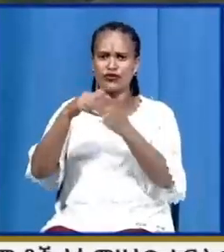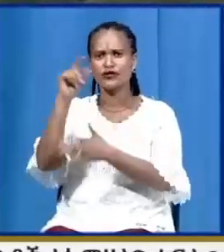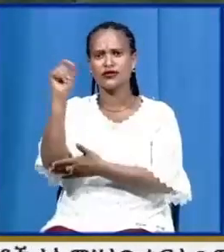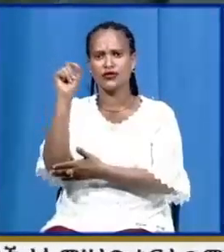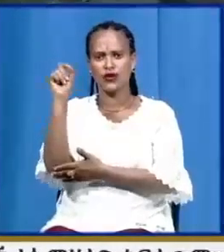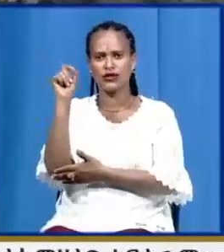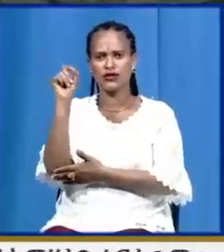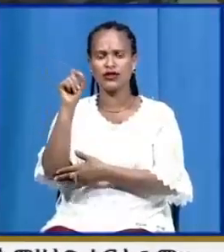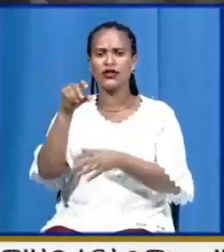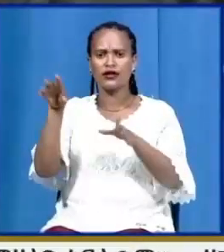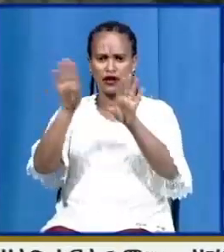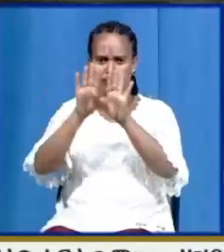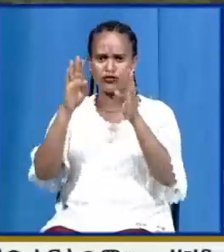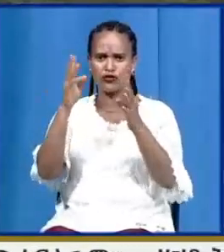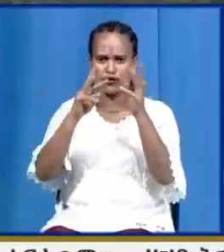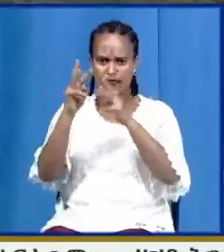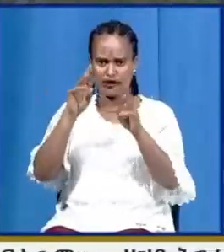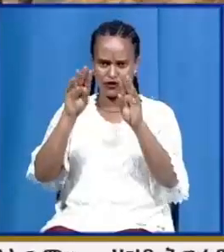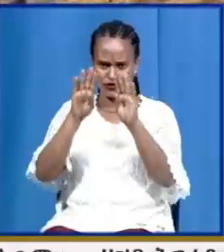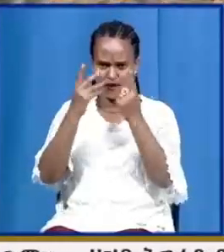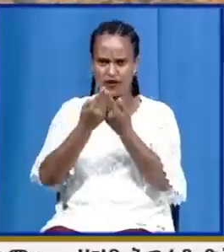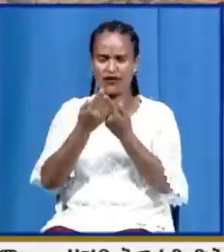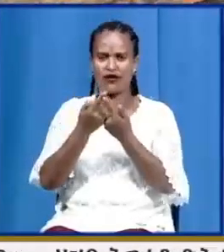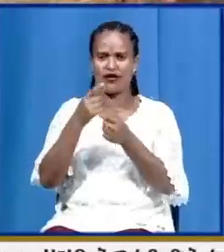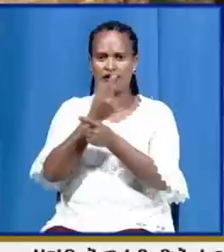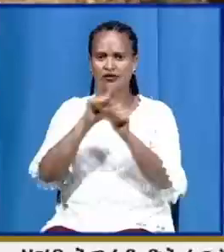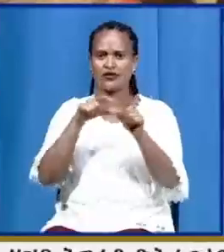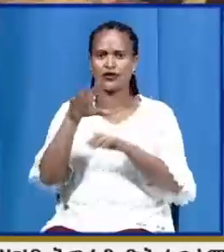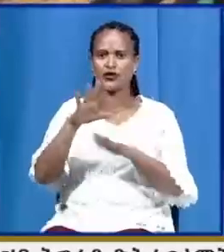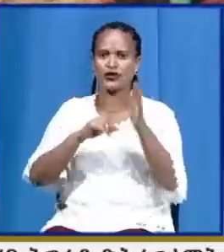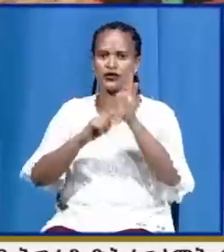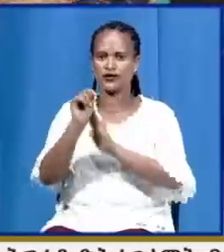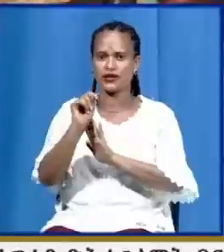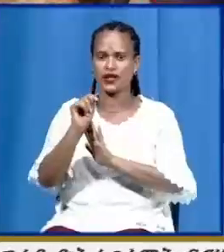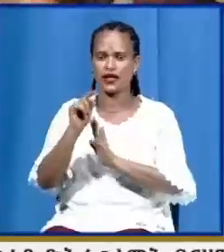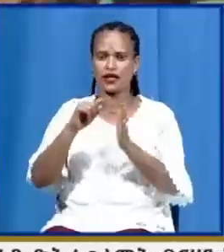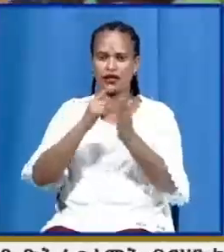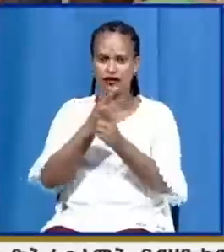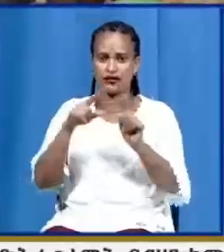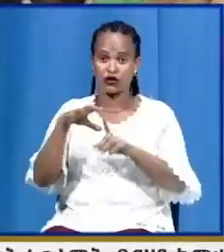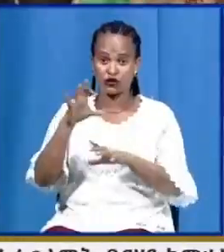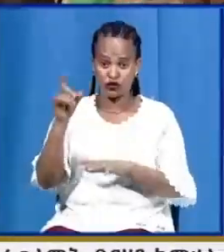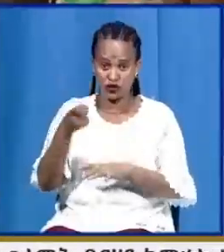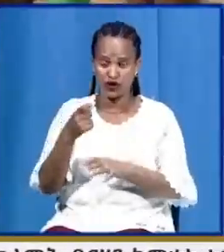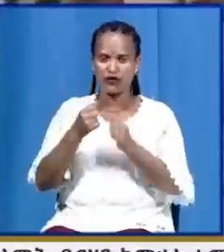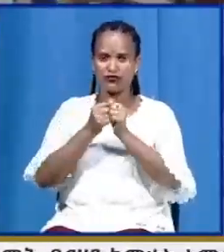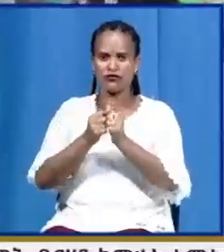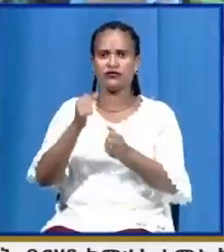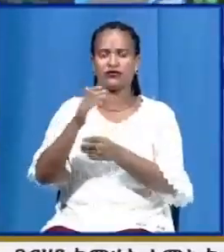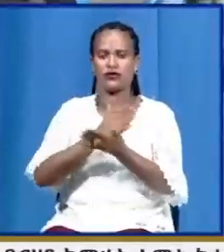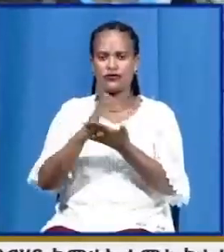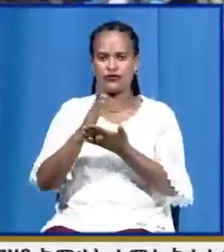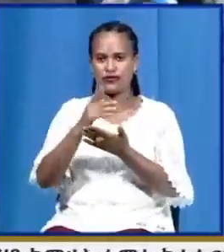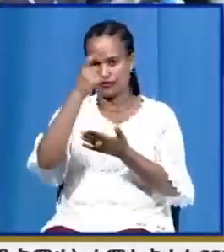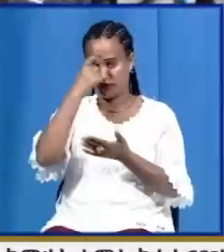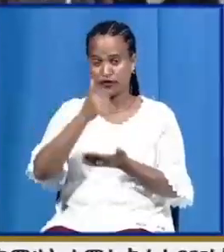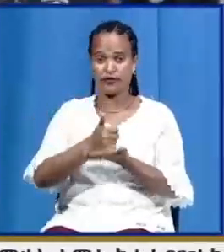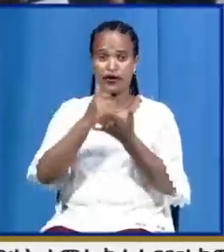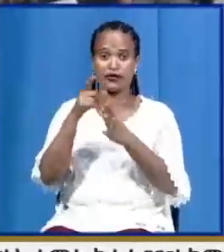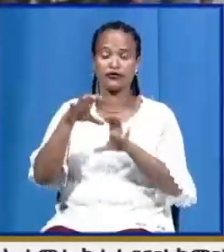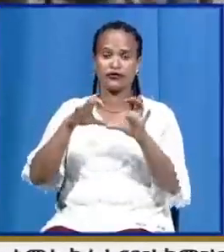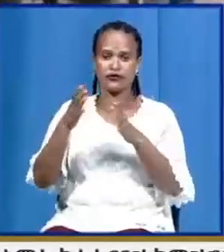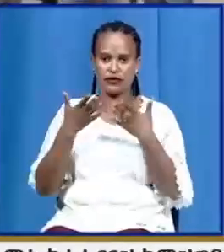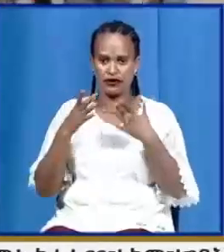ክዕወትን ተነቢሩ ዘሎ ክባን ዕፅዋን ኮነ ሓራ ዘይወፀ ህዝቢ ትግራይ ክነውሕሰንቲ ኮይና ጥንኩር ተሳትፎ ደጀንን ግንባርን ጠልብ